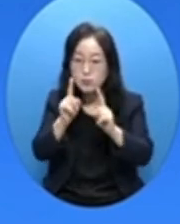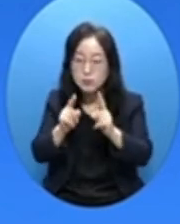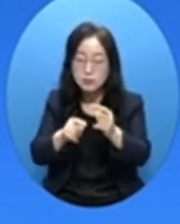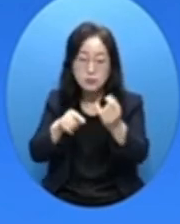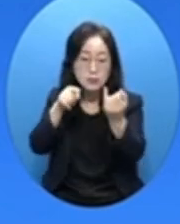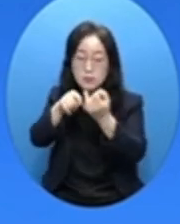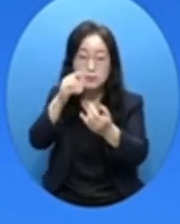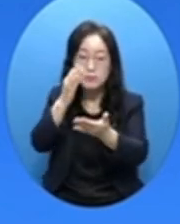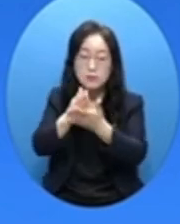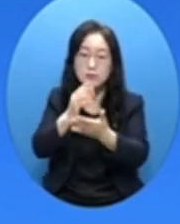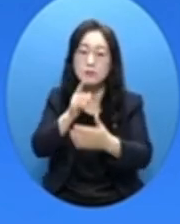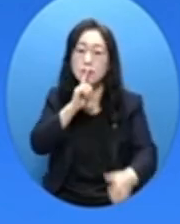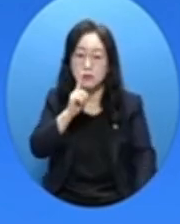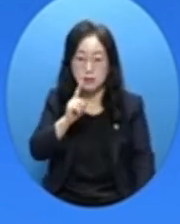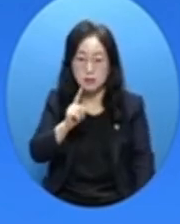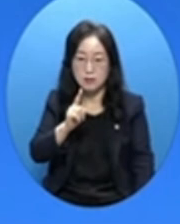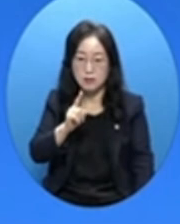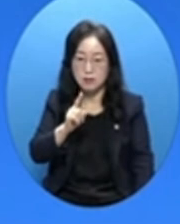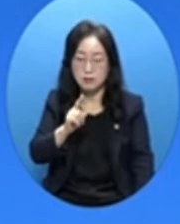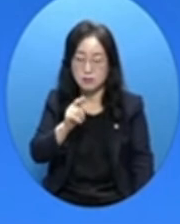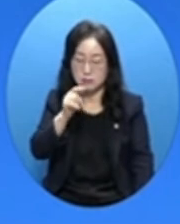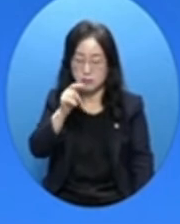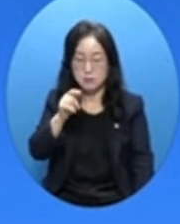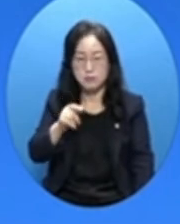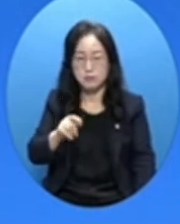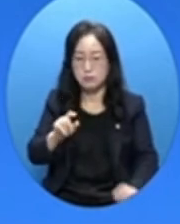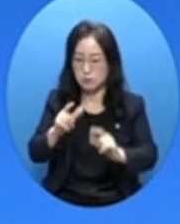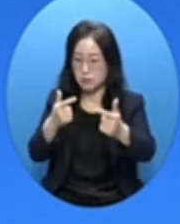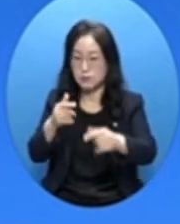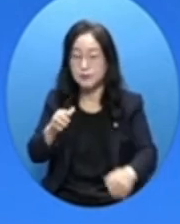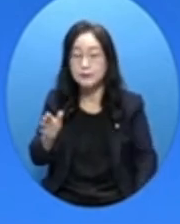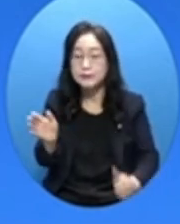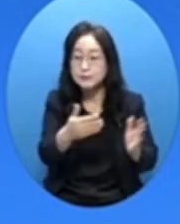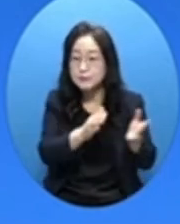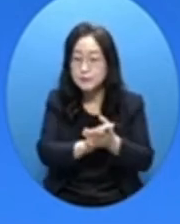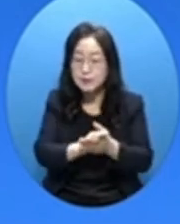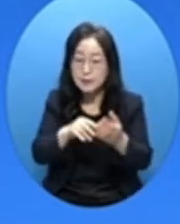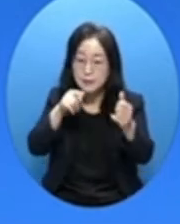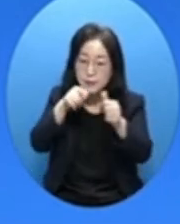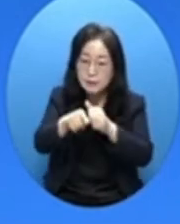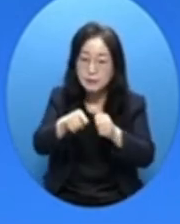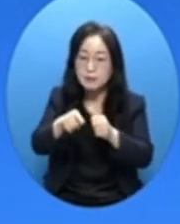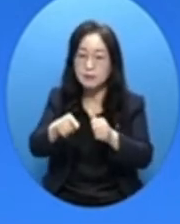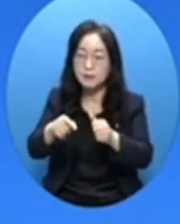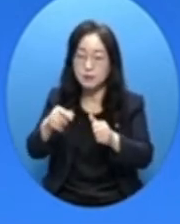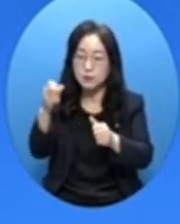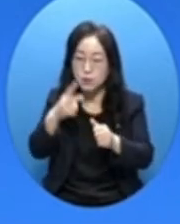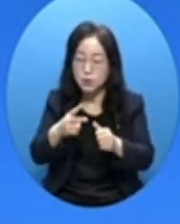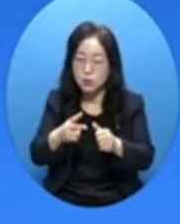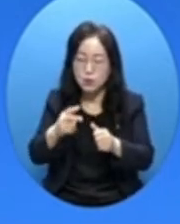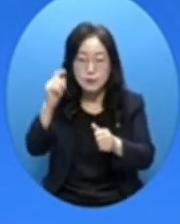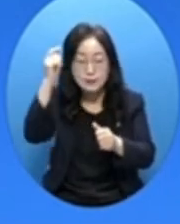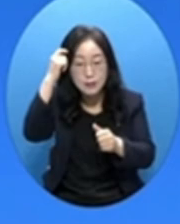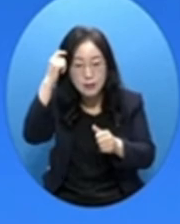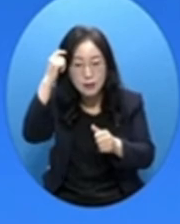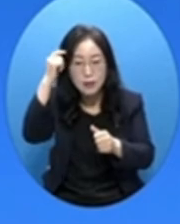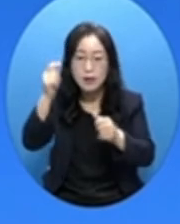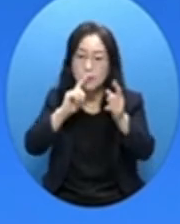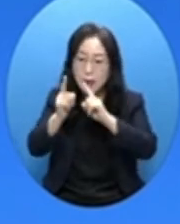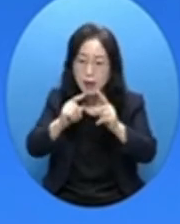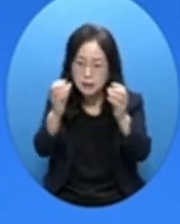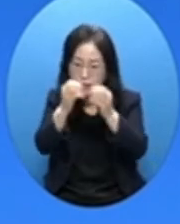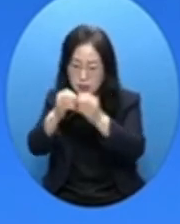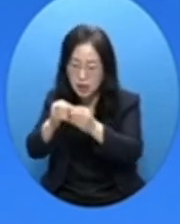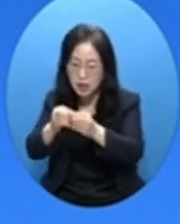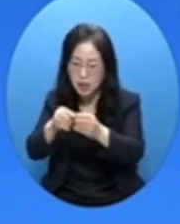이렇게 직접적으로 살인한 것뿐 아니라 생각이나 말이나 글로서도 사람을 죽이면 안